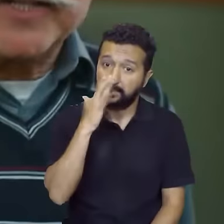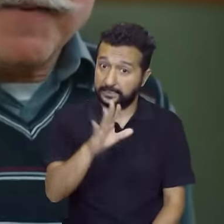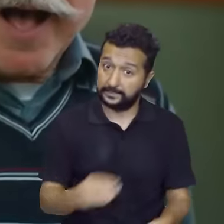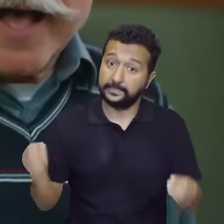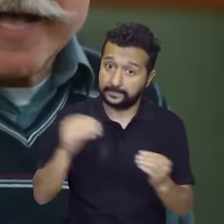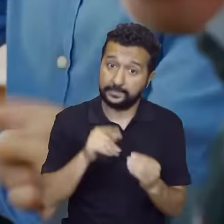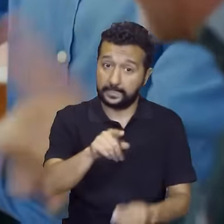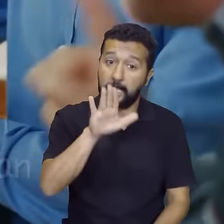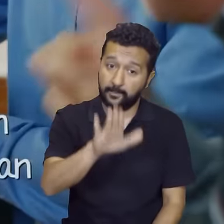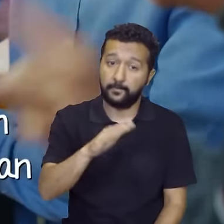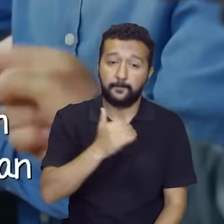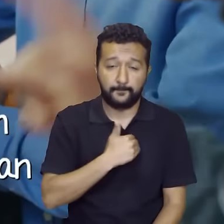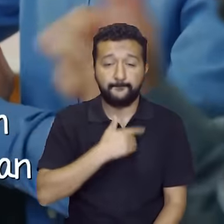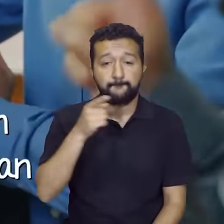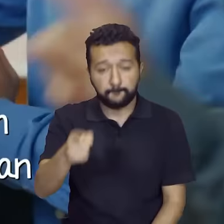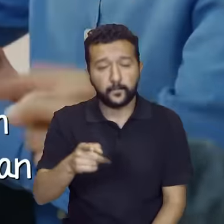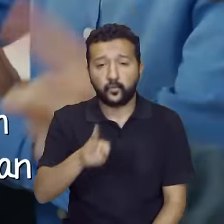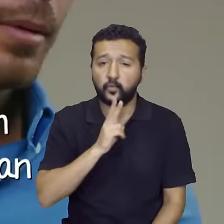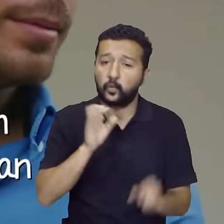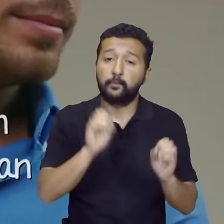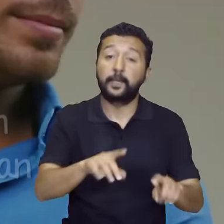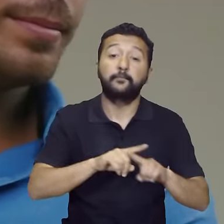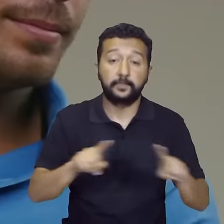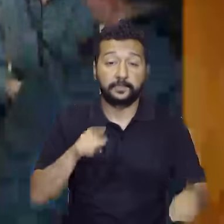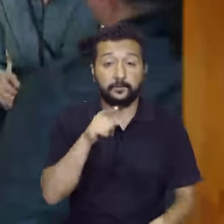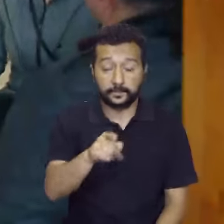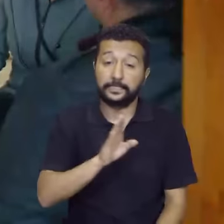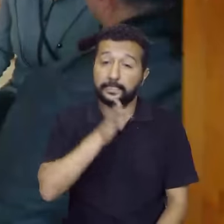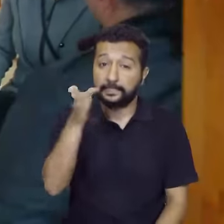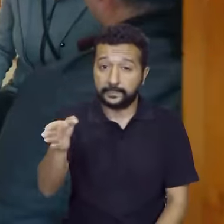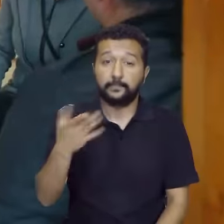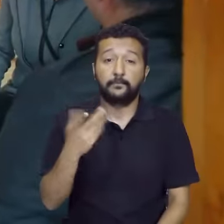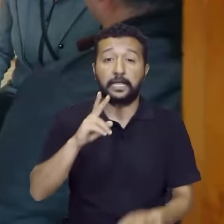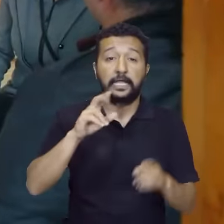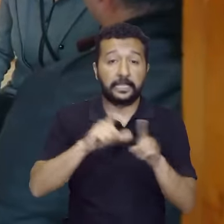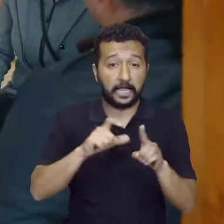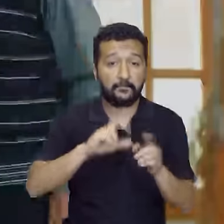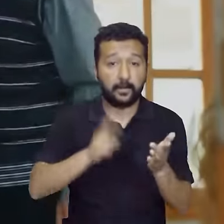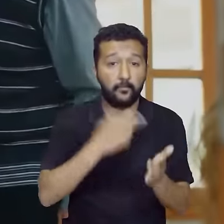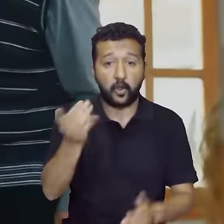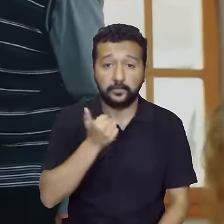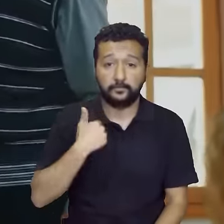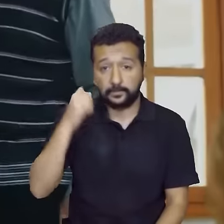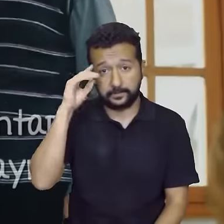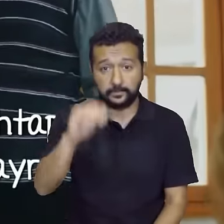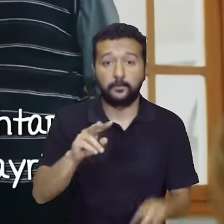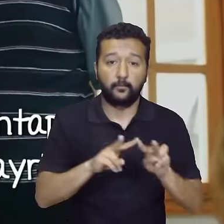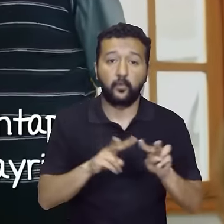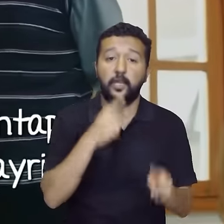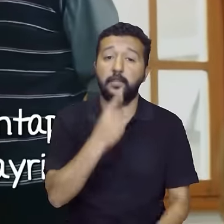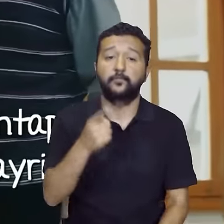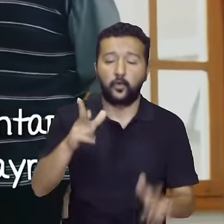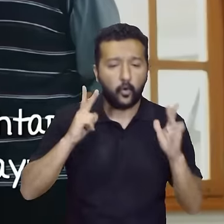çizmeyi açtın ama ben de bunun sonunu bırakmayacağım. Gidip darp raporu almazsam bana da Münir